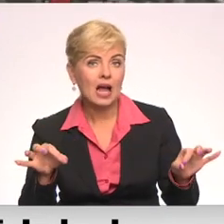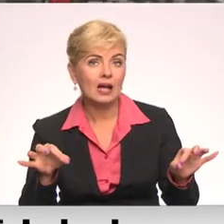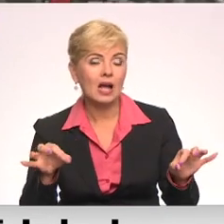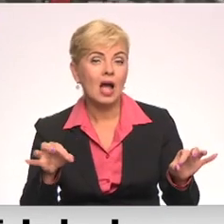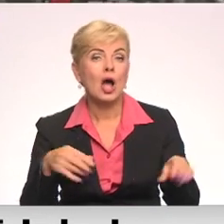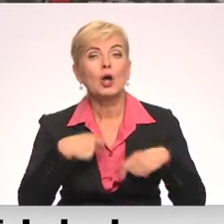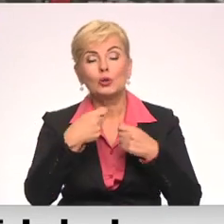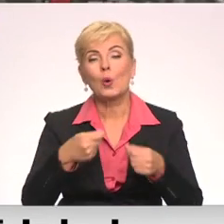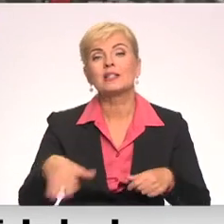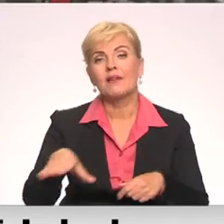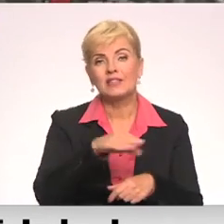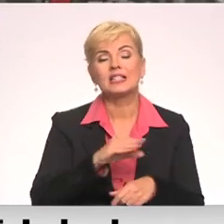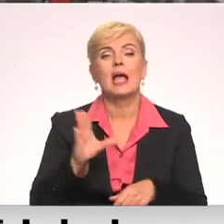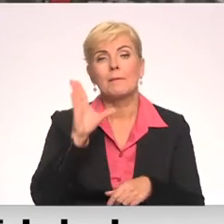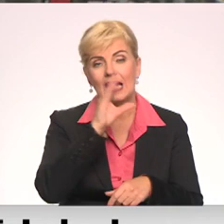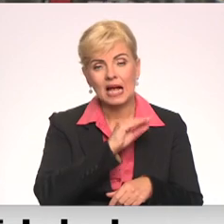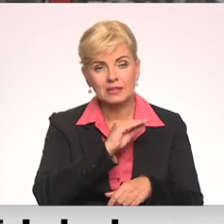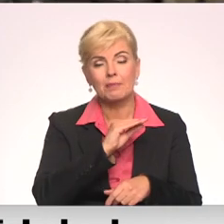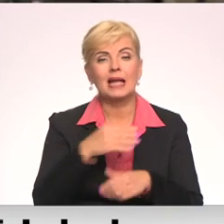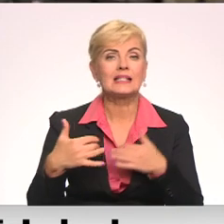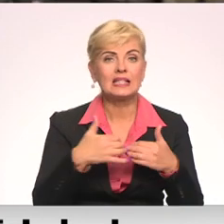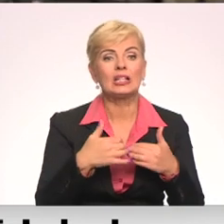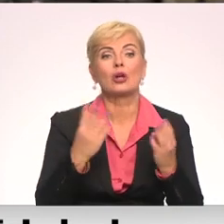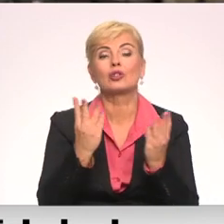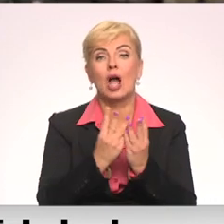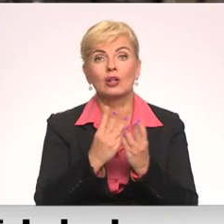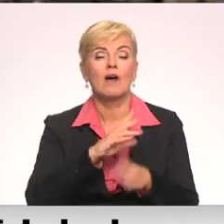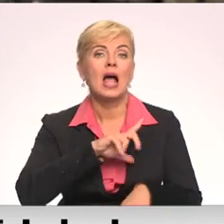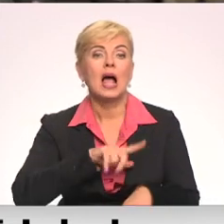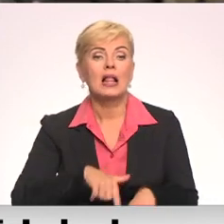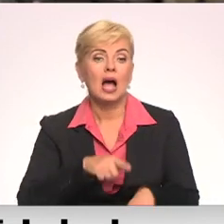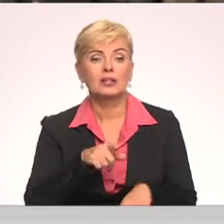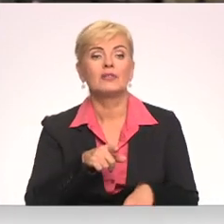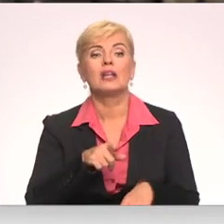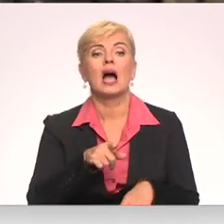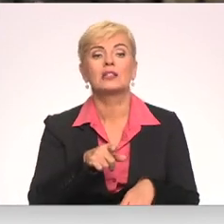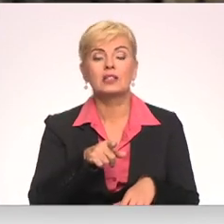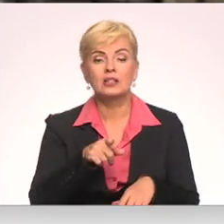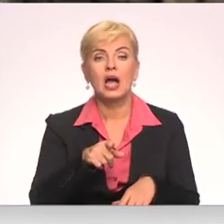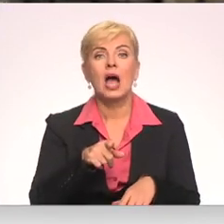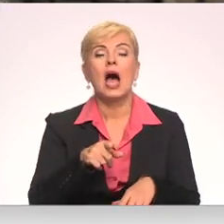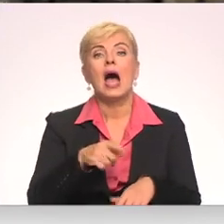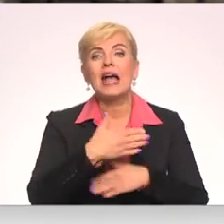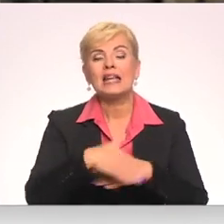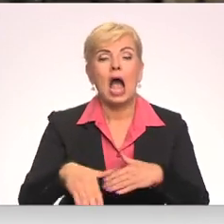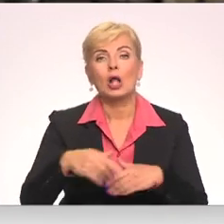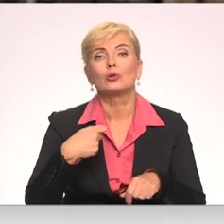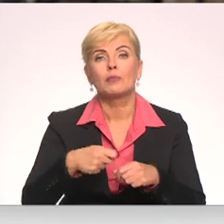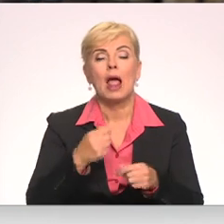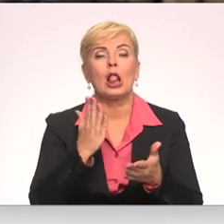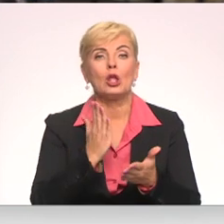iespēju visiem cīnīties uz lielas skatuves. Latvijas inline kausa norisināsies Geto Games festivāla ietvaros, un tas